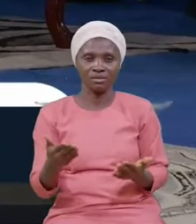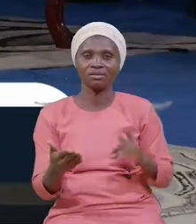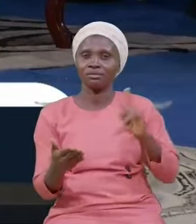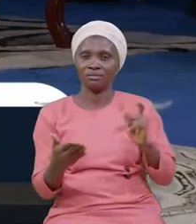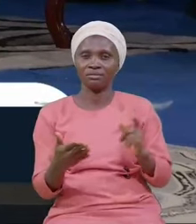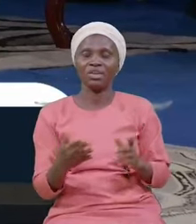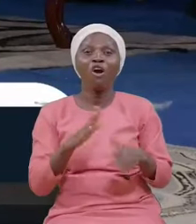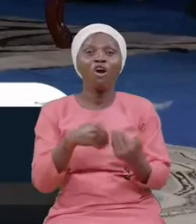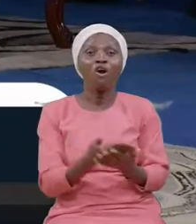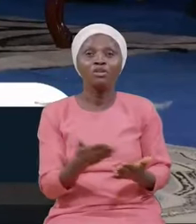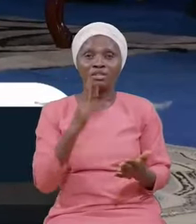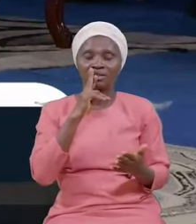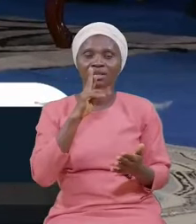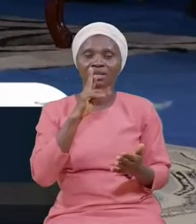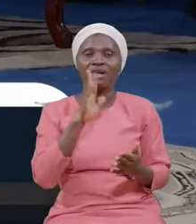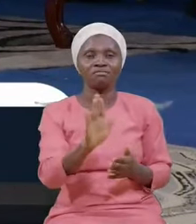tout est à toi.